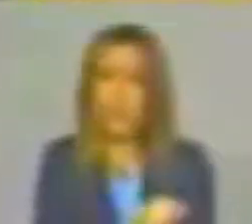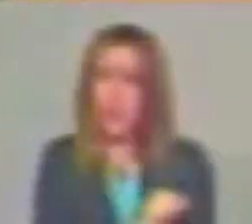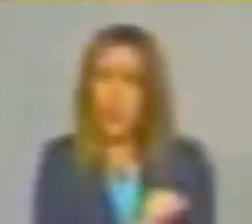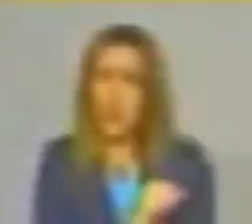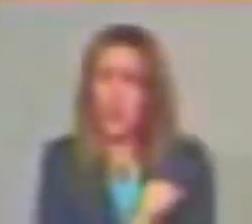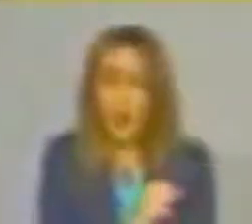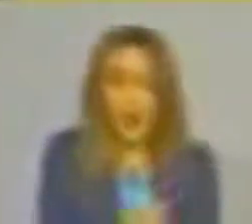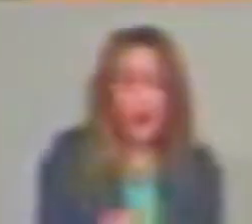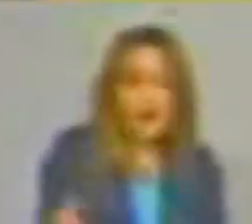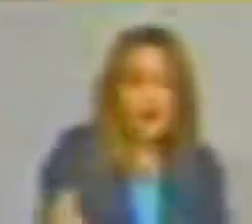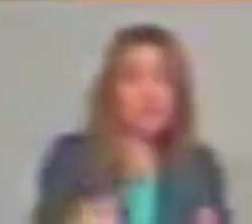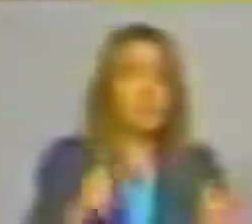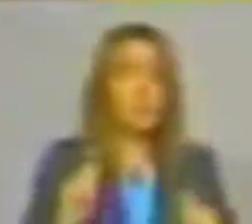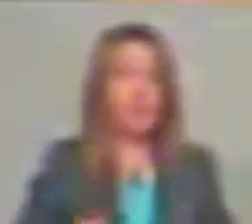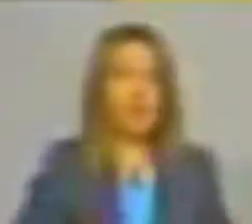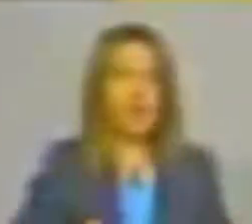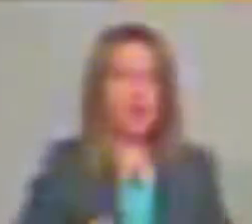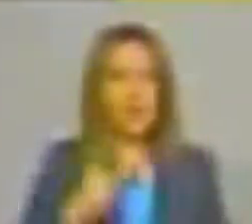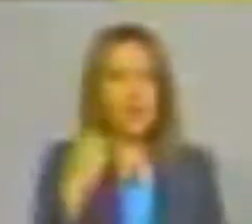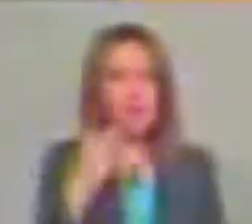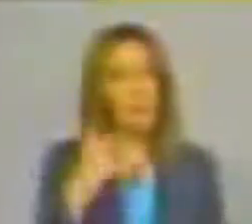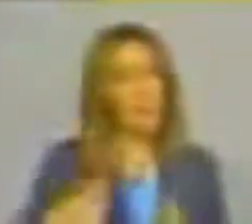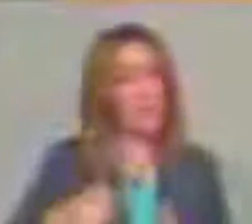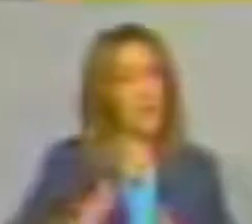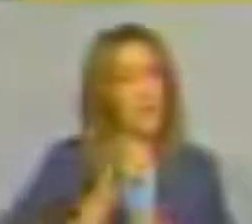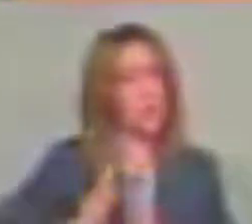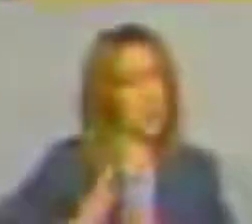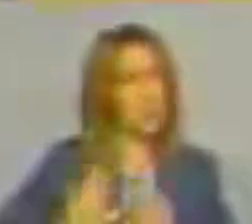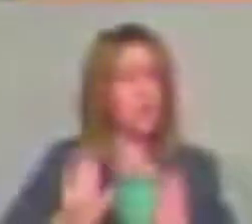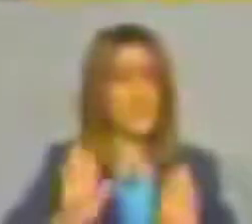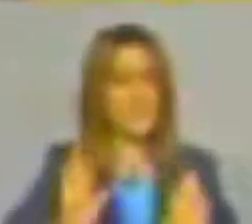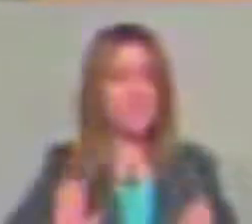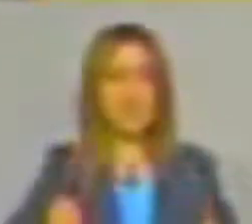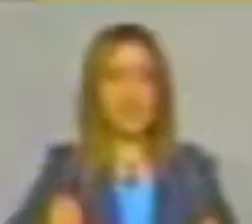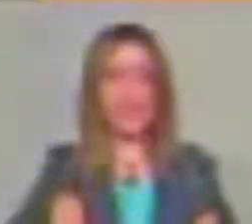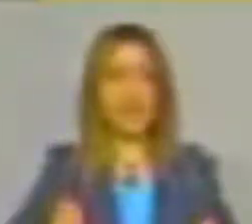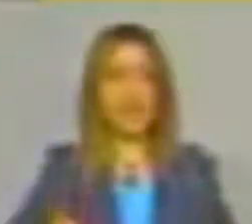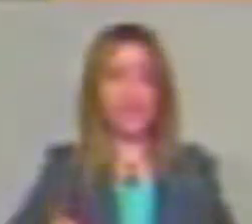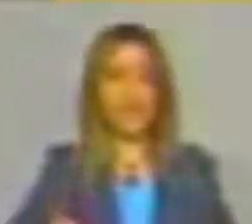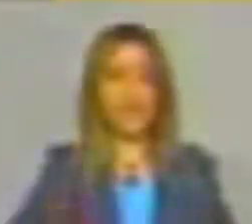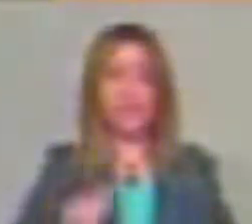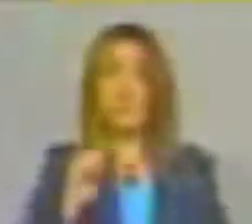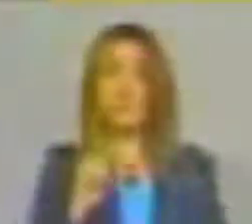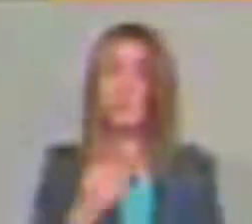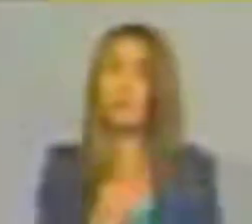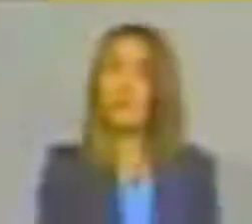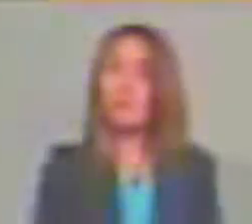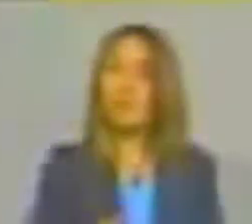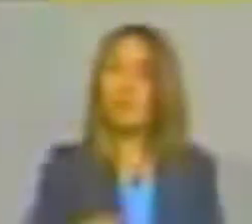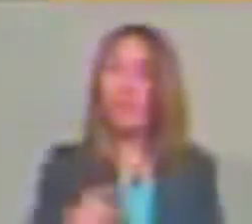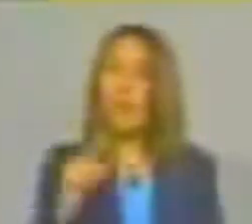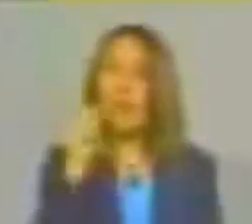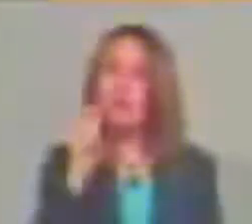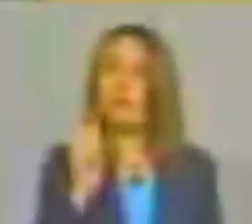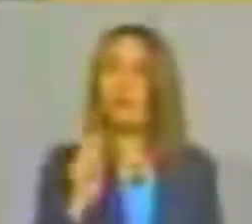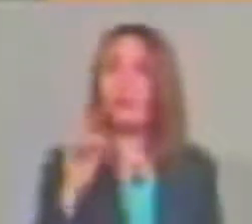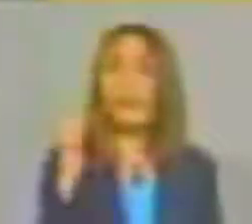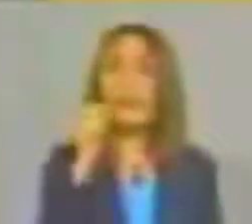korkutarak, yıldırarak bir yere sürükleseniz dahi, bu memleketin aslan gibi evlatları